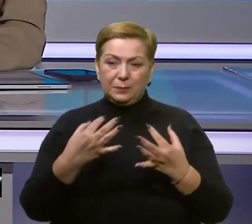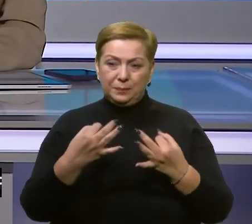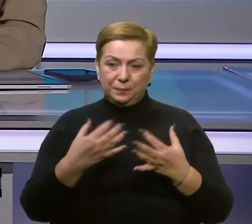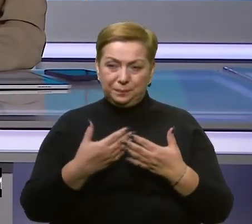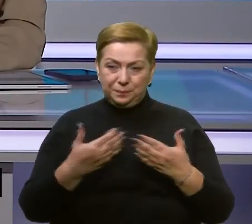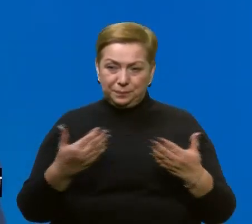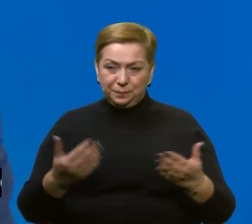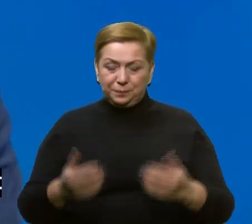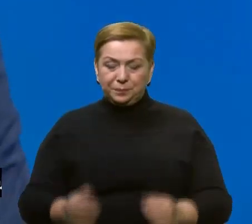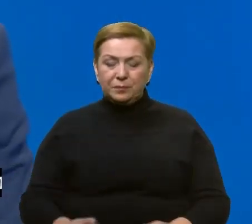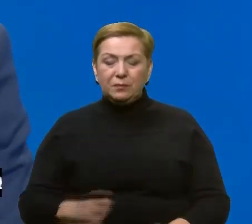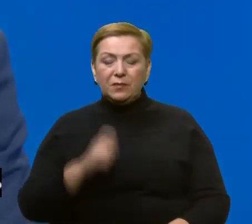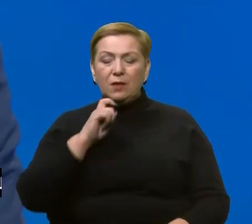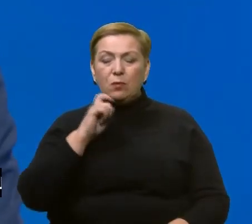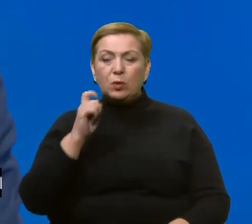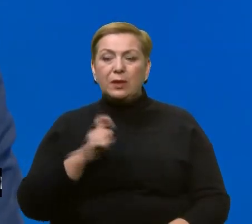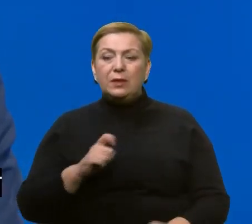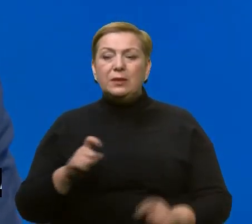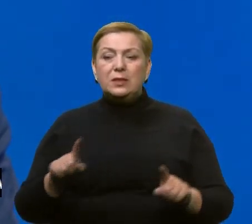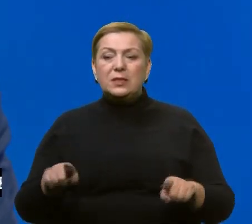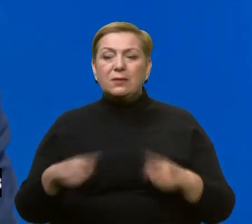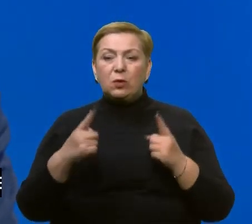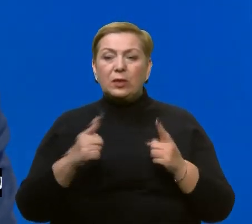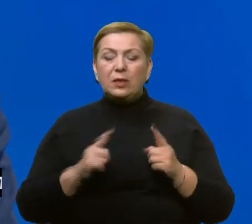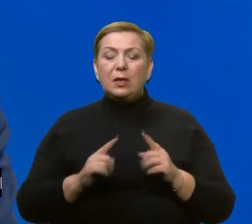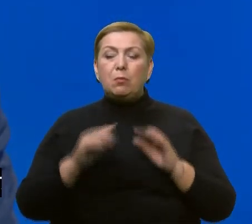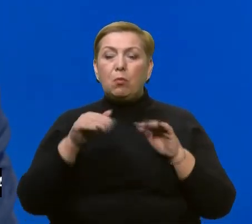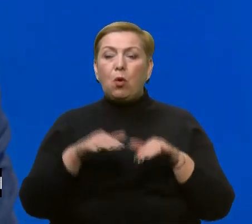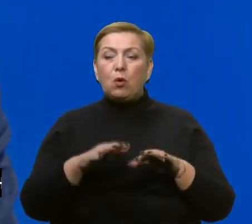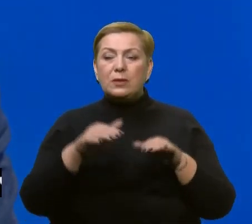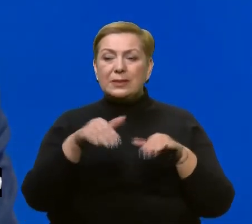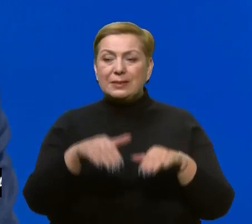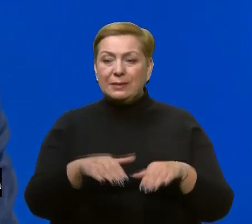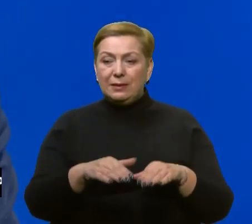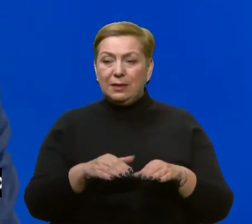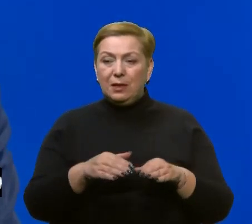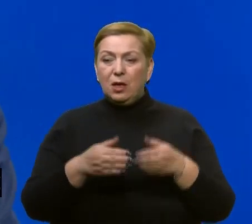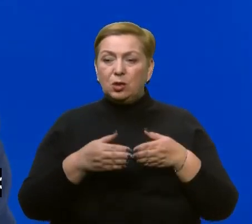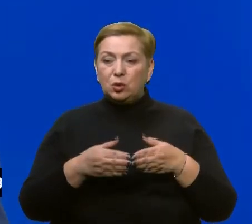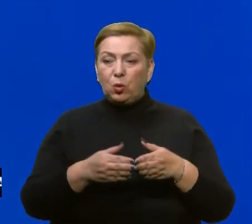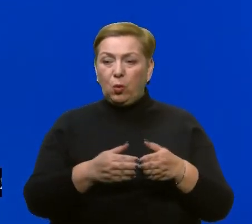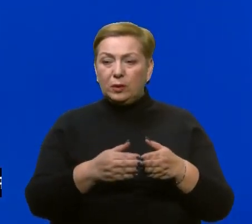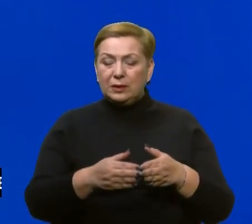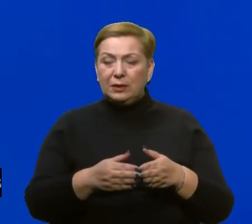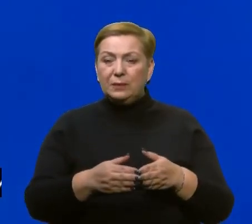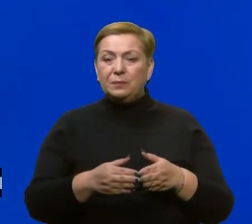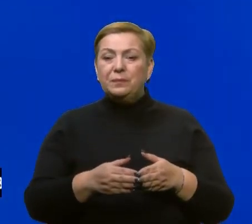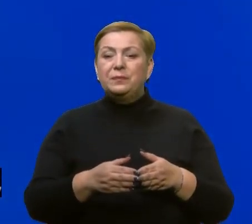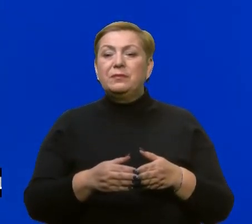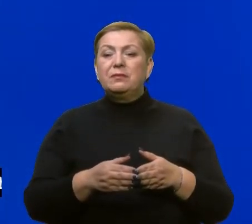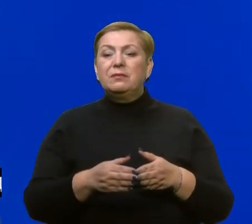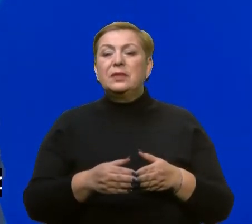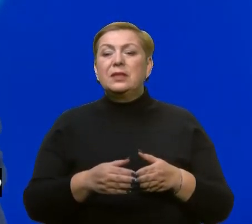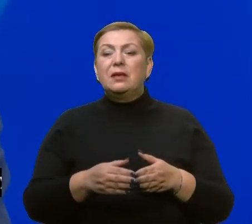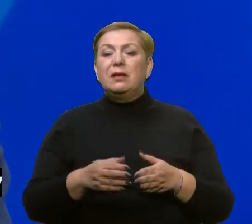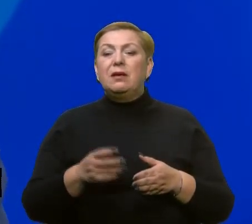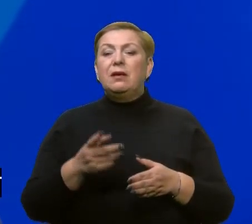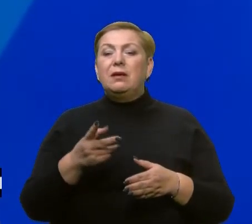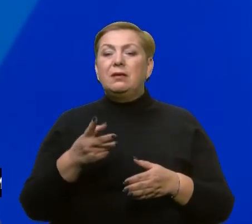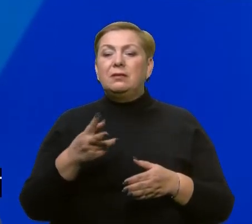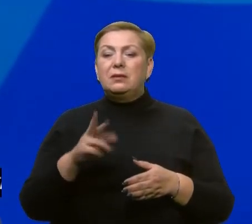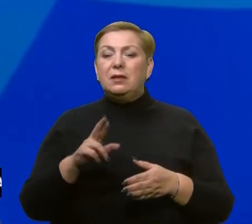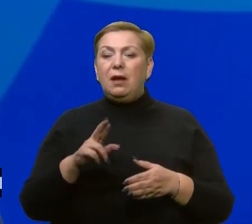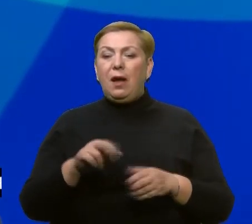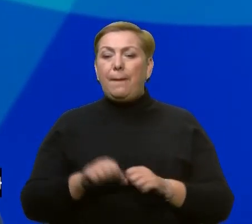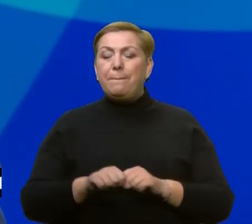Ну, в Україні створили морські дрони для встановлення мін. Про таке повідомляє видання The New York Times. Якщо